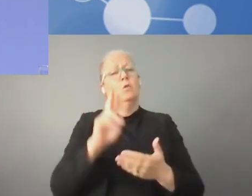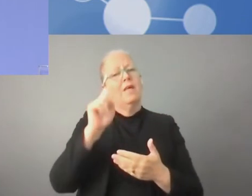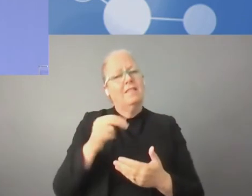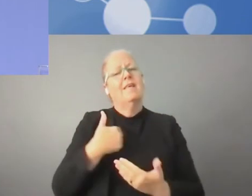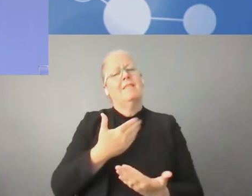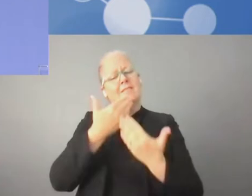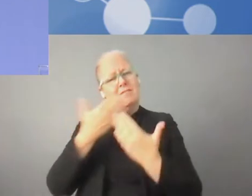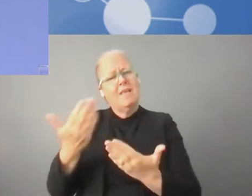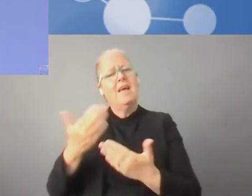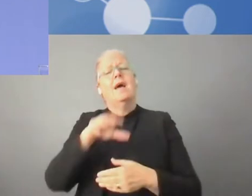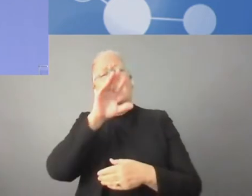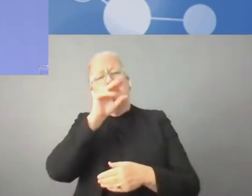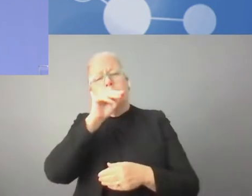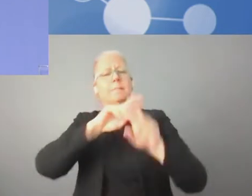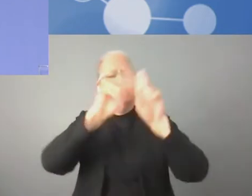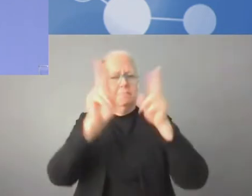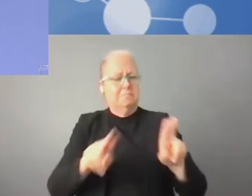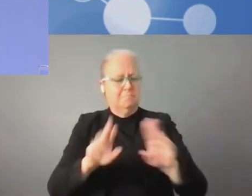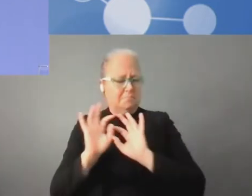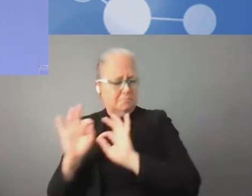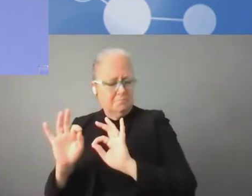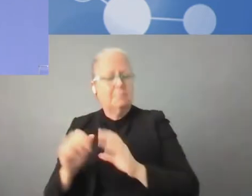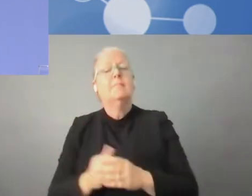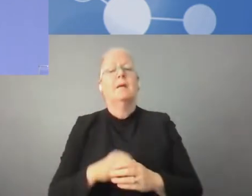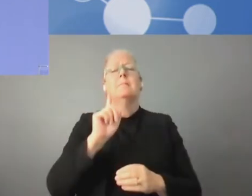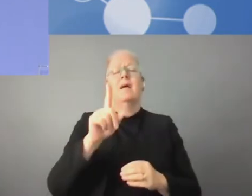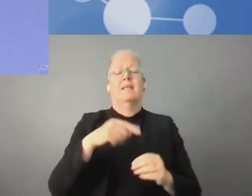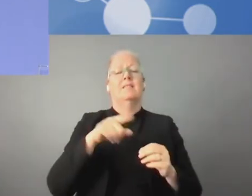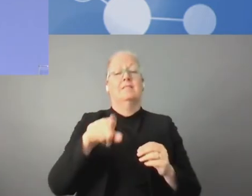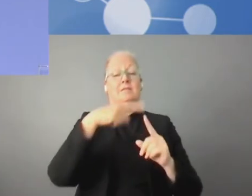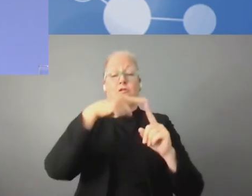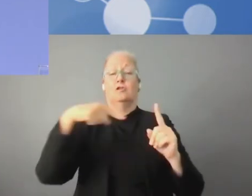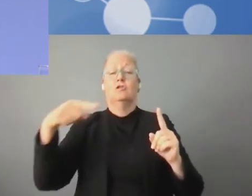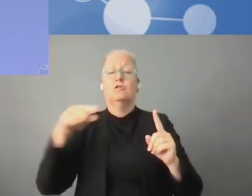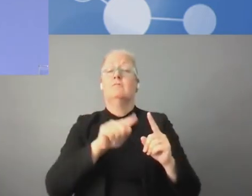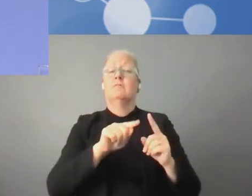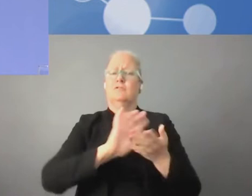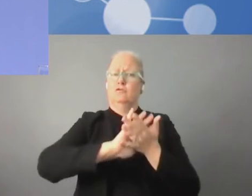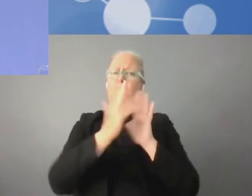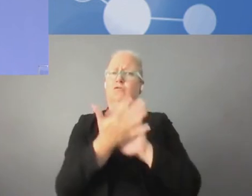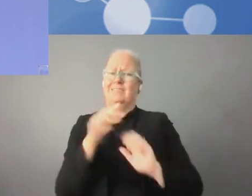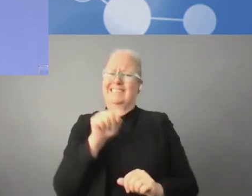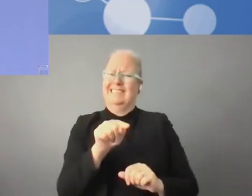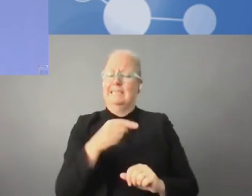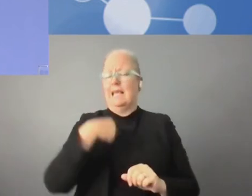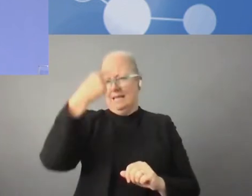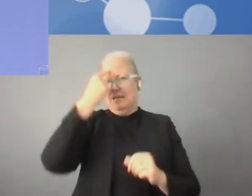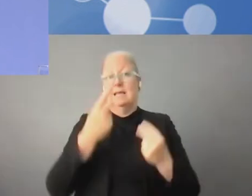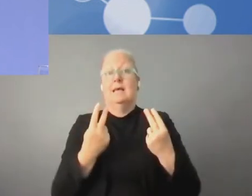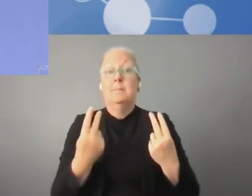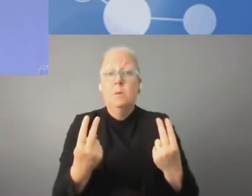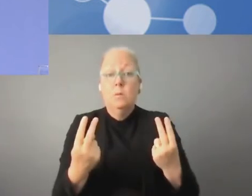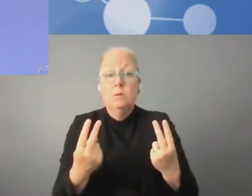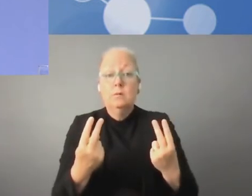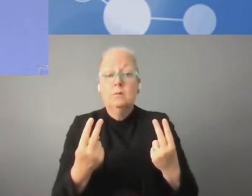个翻译也是好质量。那如果我们要谈这个数字转型，那我觉得每个